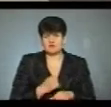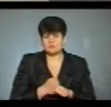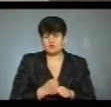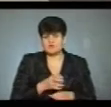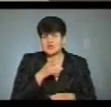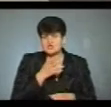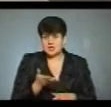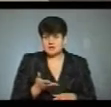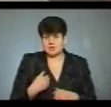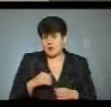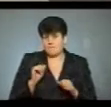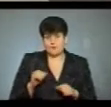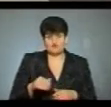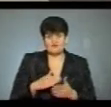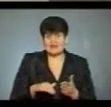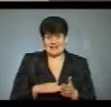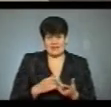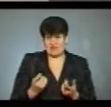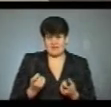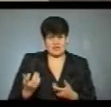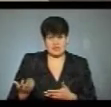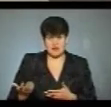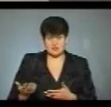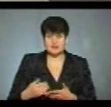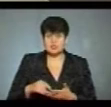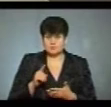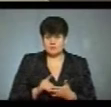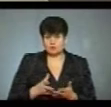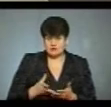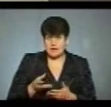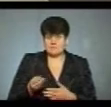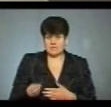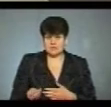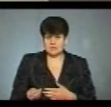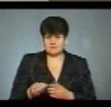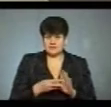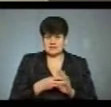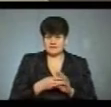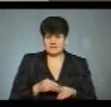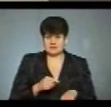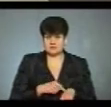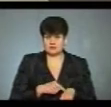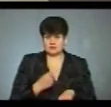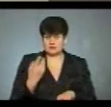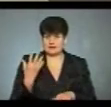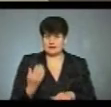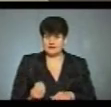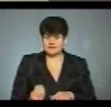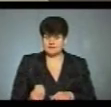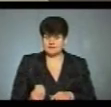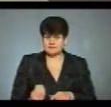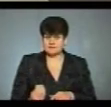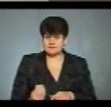час. Я можу його взагалі не викликати, але я зобов'язаний буду йому заплатити за 8 годин, за один день. Скажіть, будь